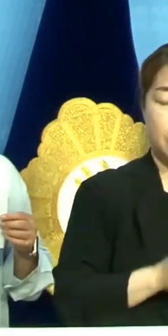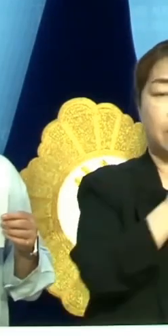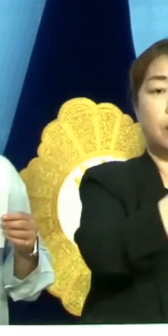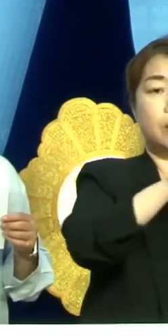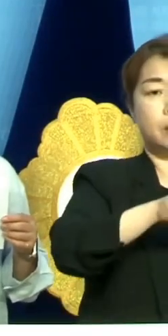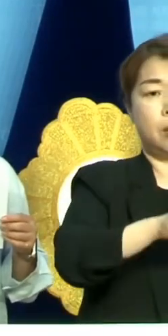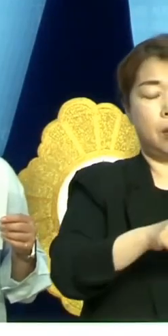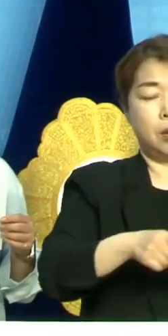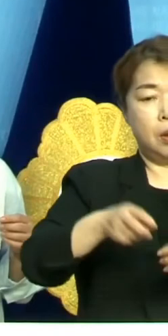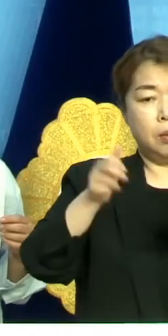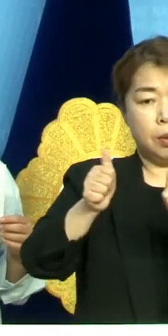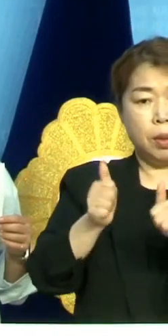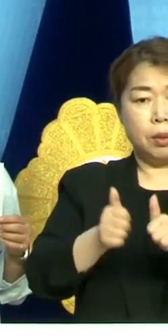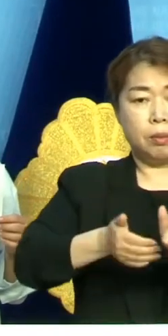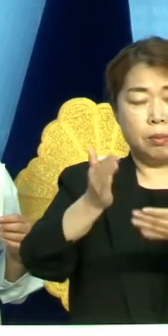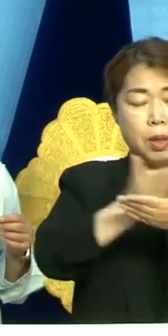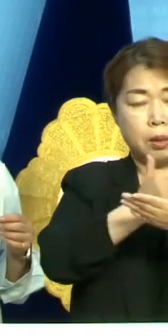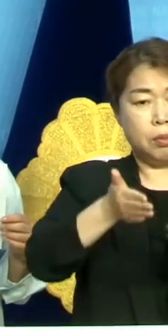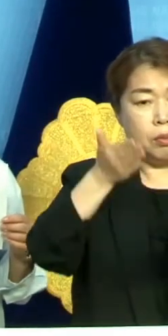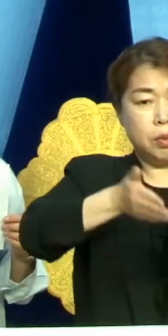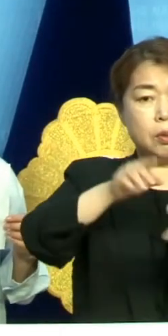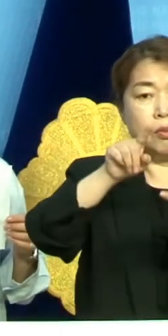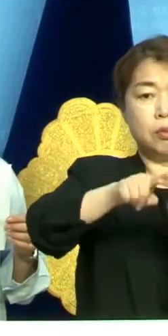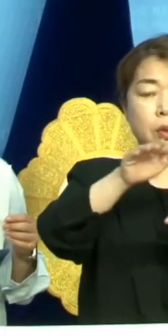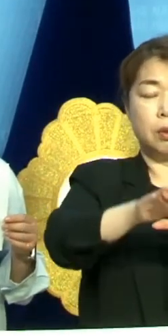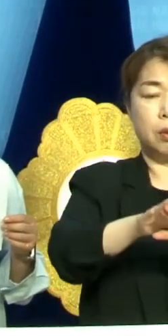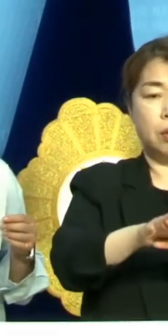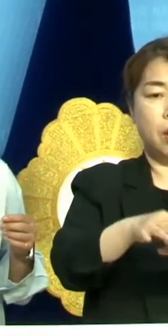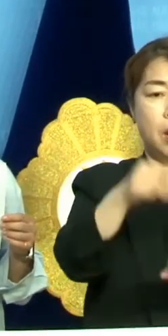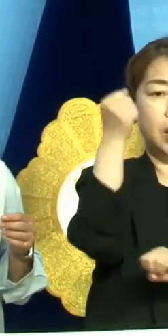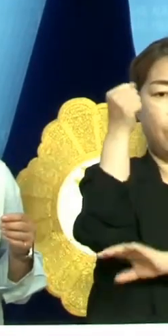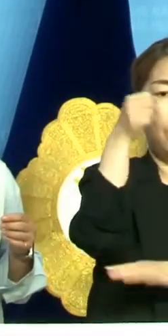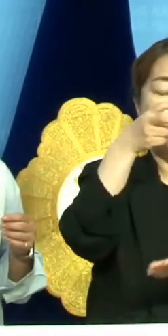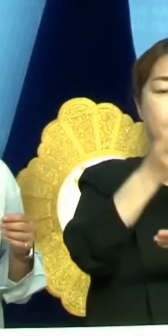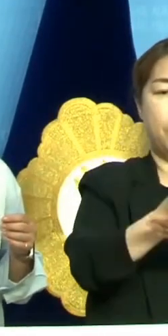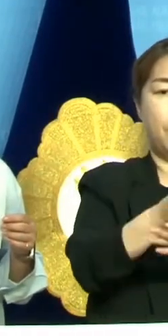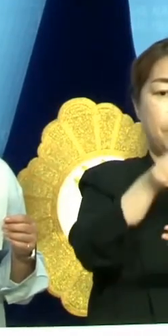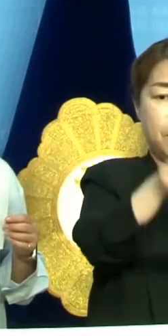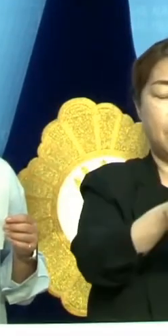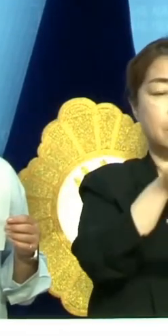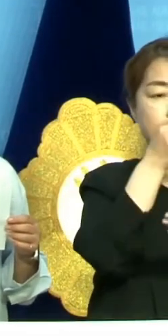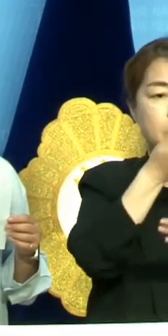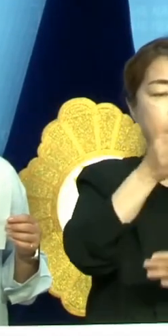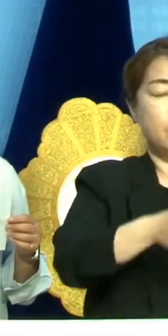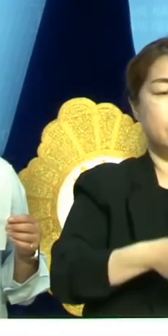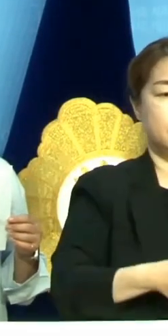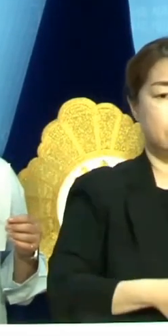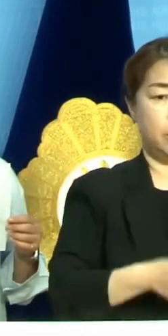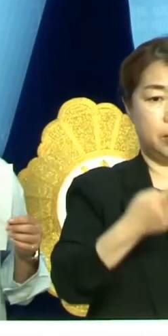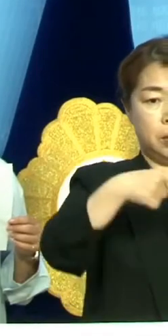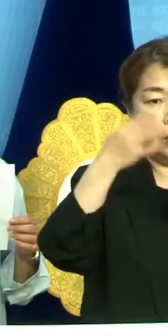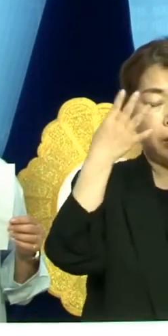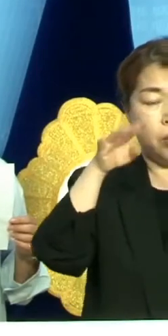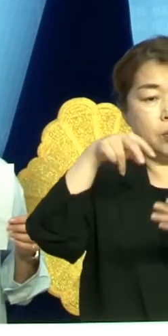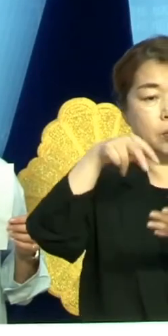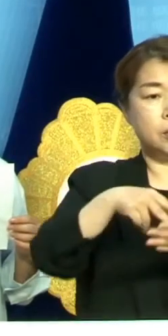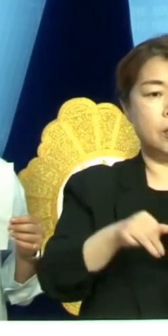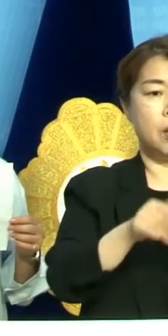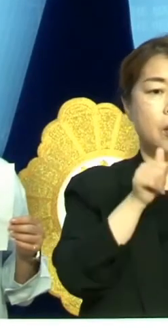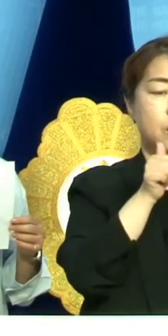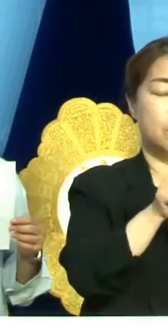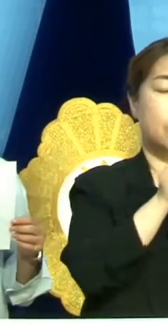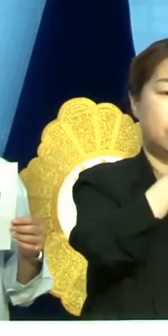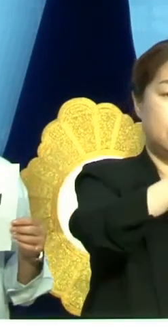사법부의 판단을 요청하는 것은 헌법에 명시된 권리입니다 하지만 2020년 교육기관인 대학은 오히려 소송 취하를